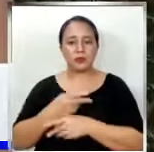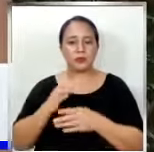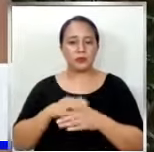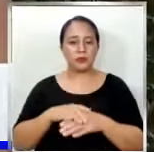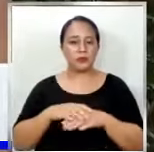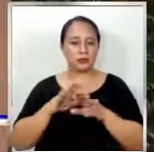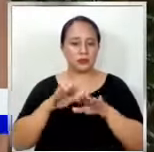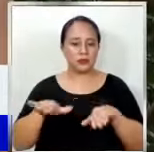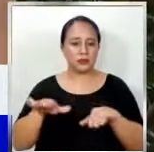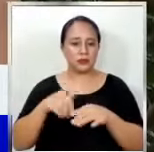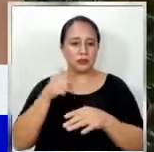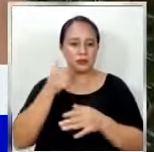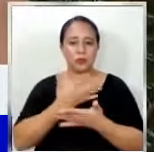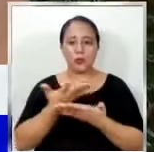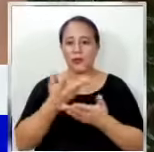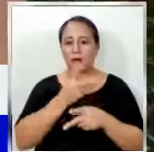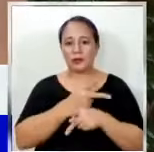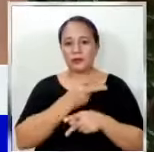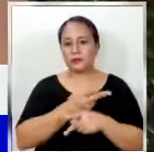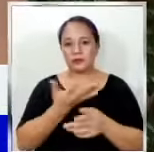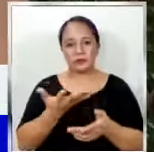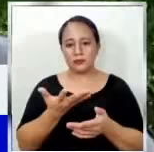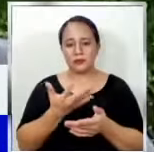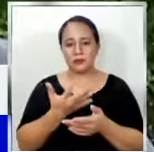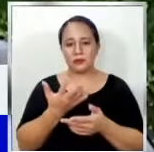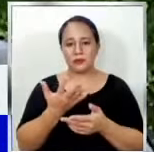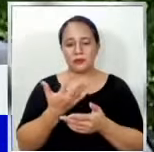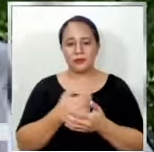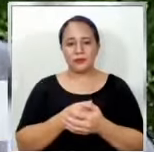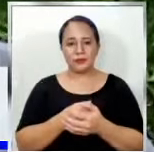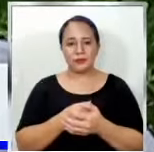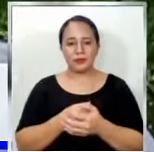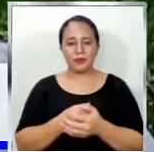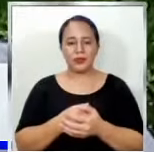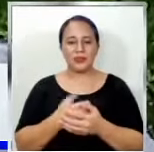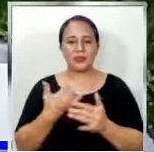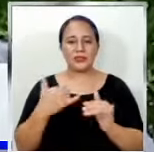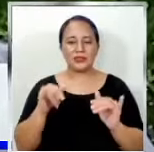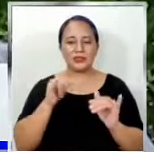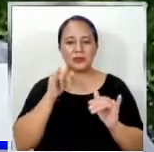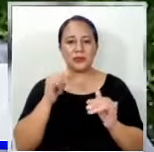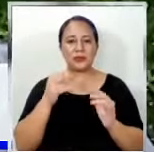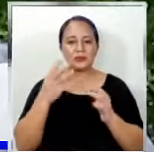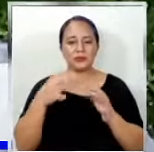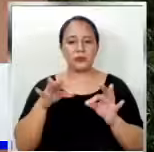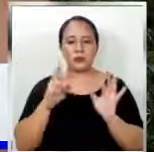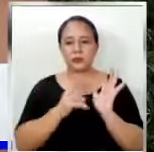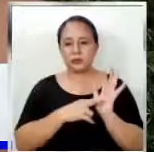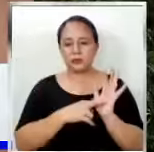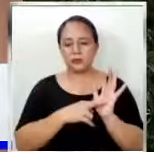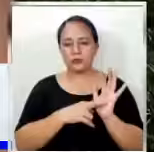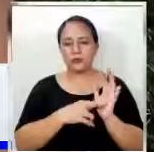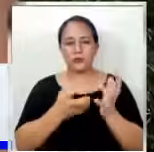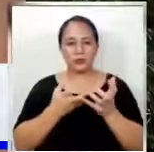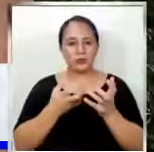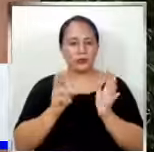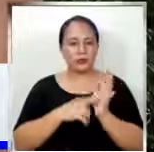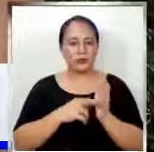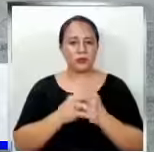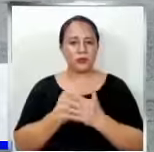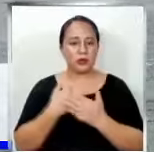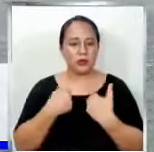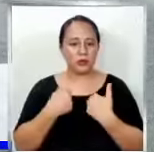po kasi magbabantay. Ay, mister niya po. Di pa rin po kasi nakaparehistro, kaya gusto niya rin po magparehistro. Ngayon lang po nagkaroon ng oras